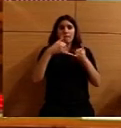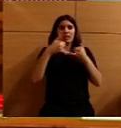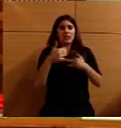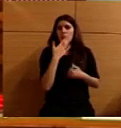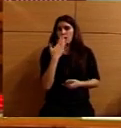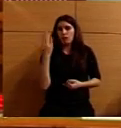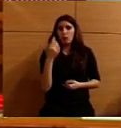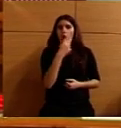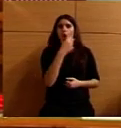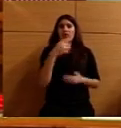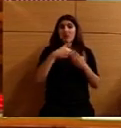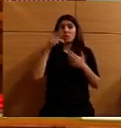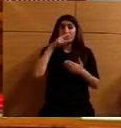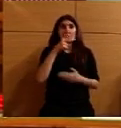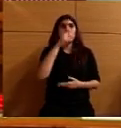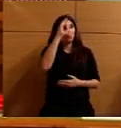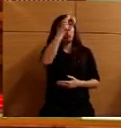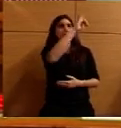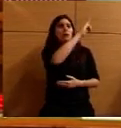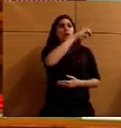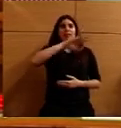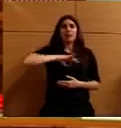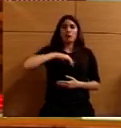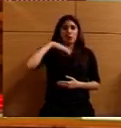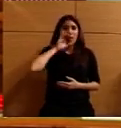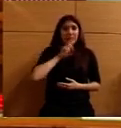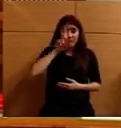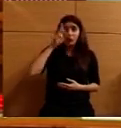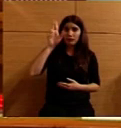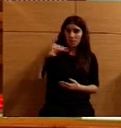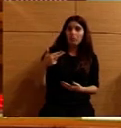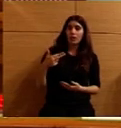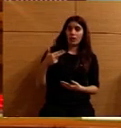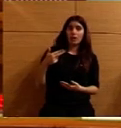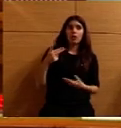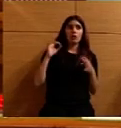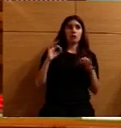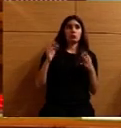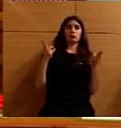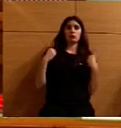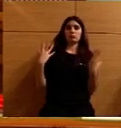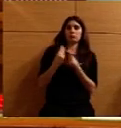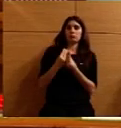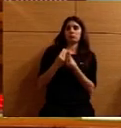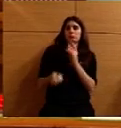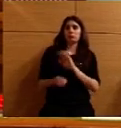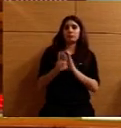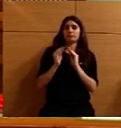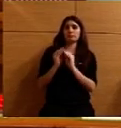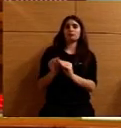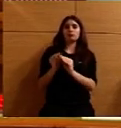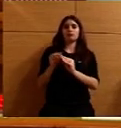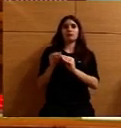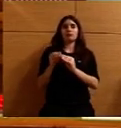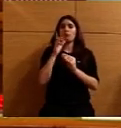11 milions d'euros. La Diputació de Castelló elabora junt en els municipis un pla de contingència per a